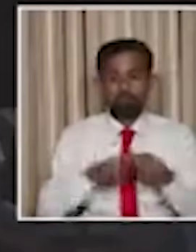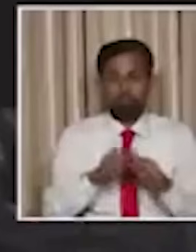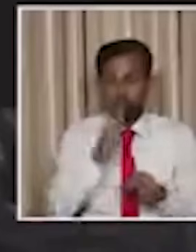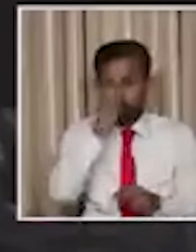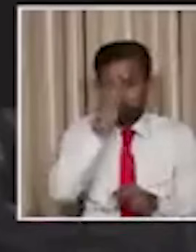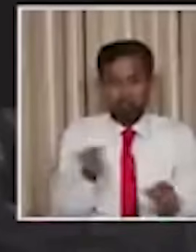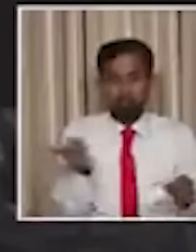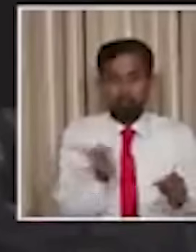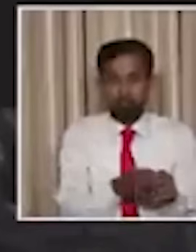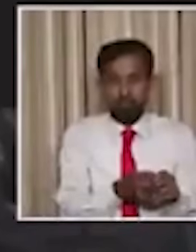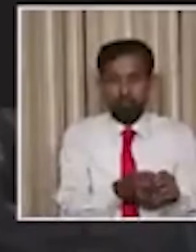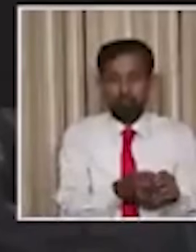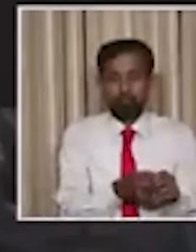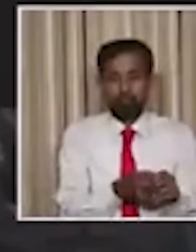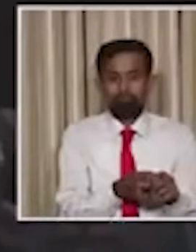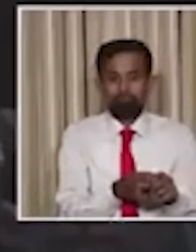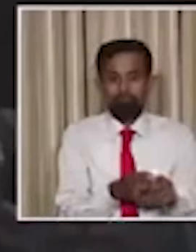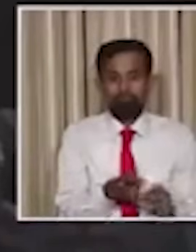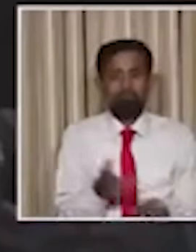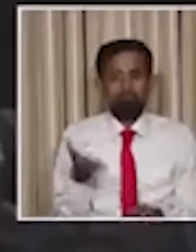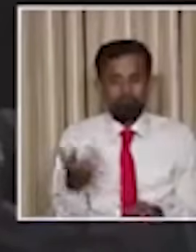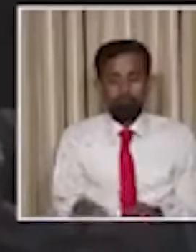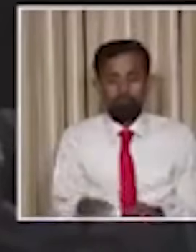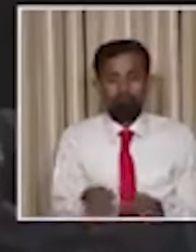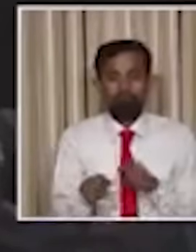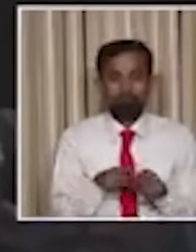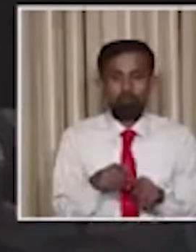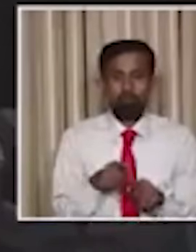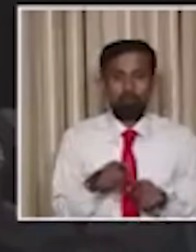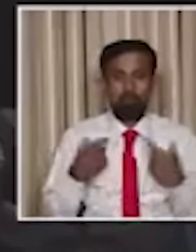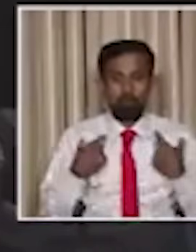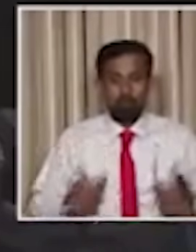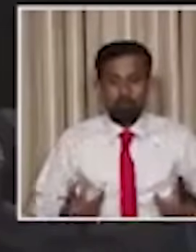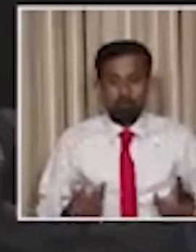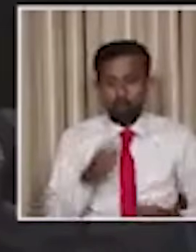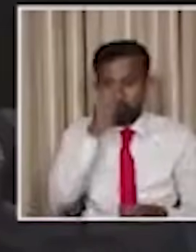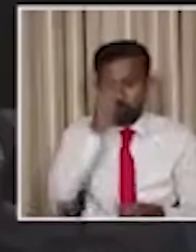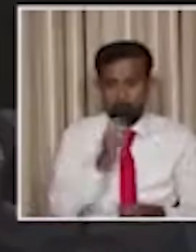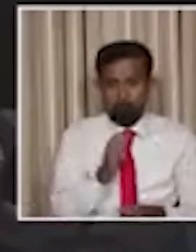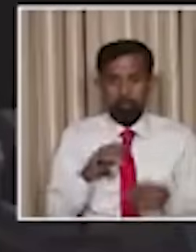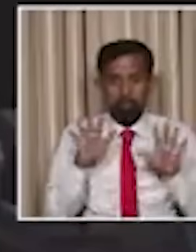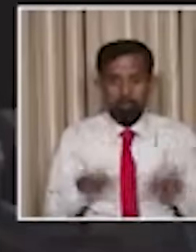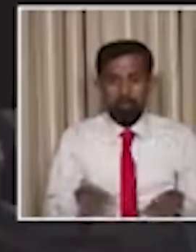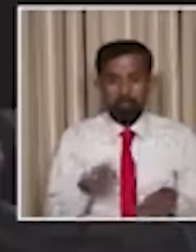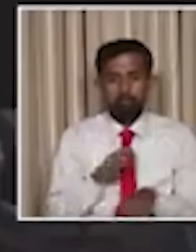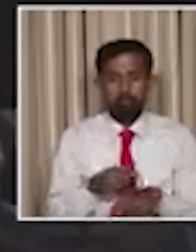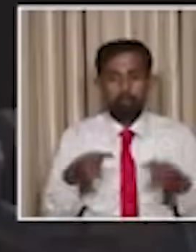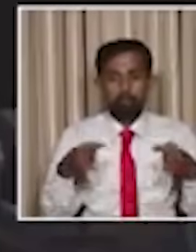ஒருவர். அதேபோன்று ராஜபக்சர்கள் தமிழ் மக்கள் மீது இறுதி யுத்தத்திலே 1.5 லட்சம் மக்களை படுகொலை செய்தவர்கள். இவர்கள்